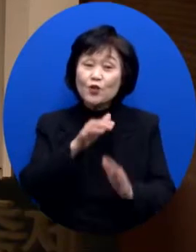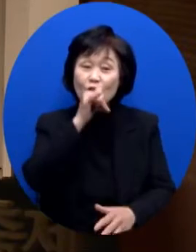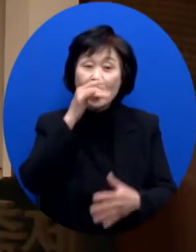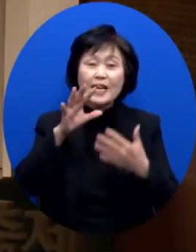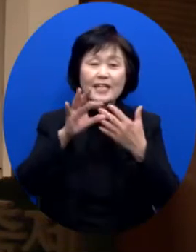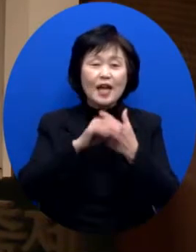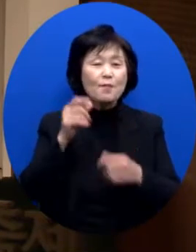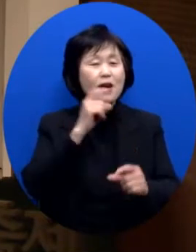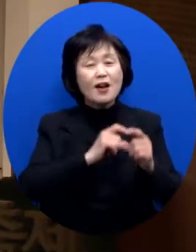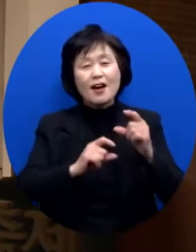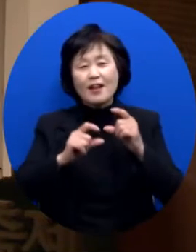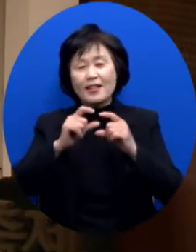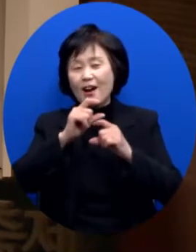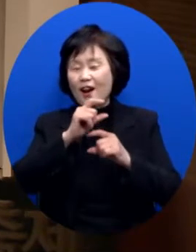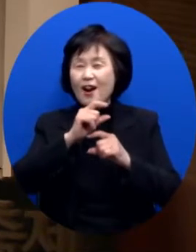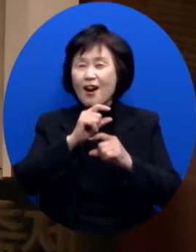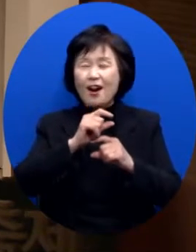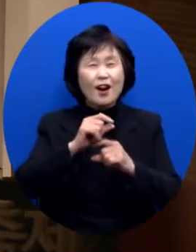오오오